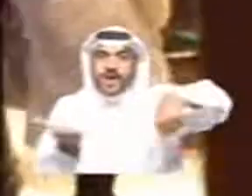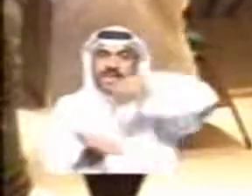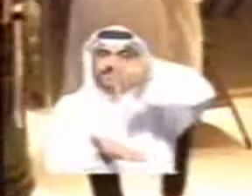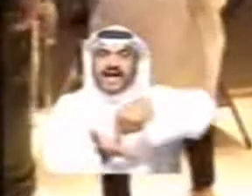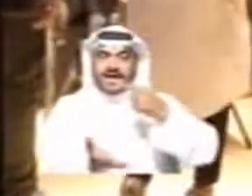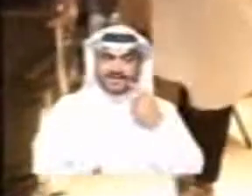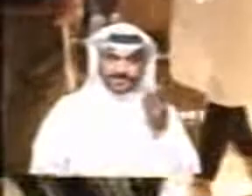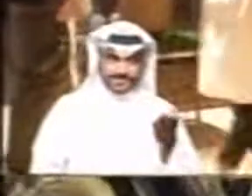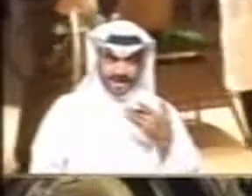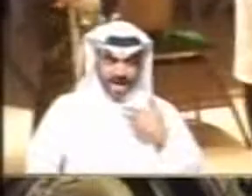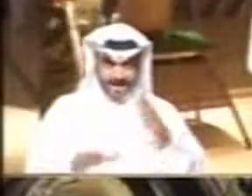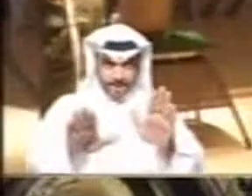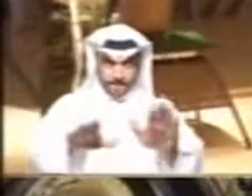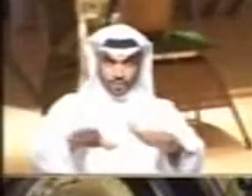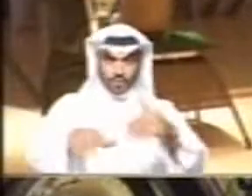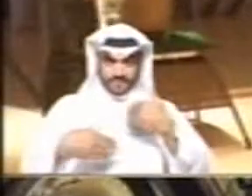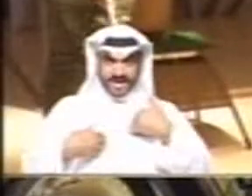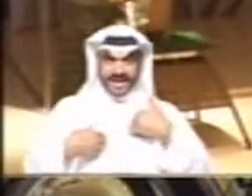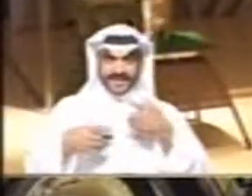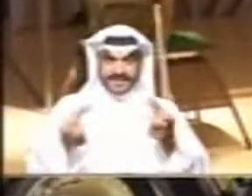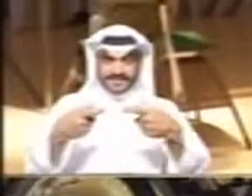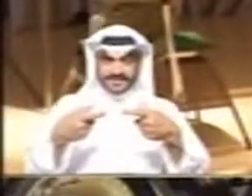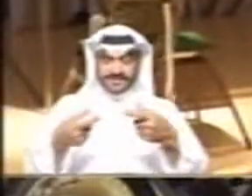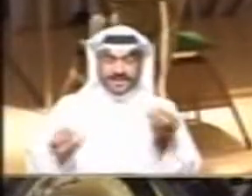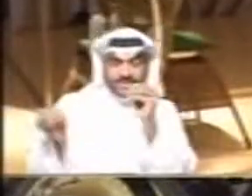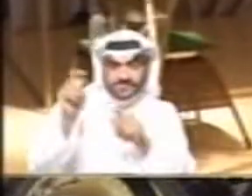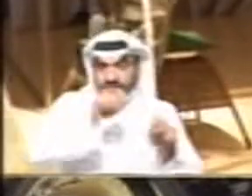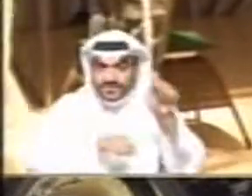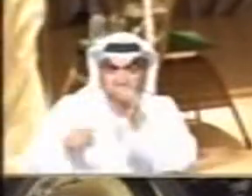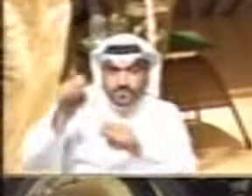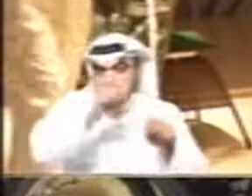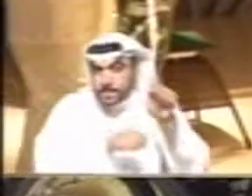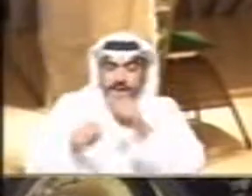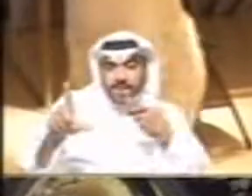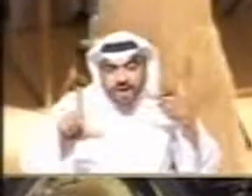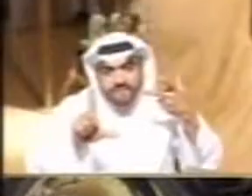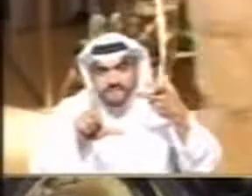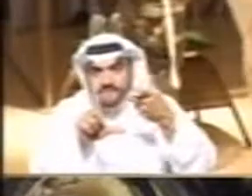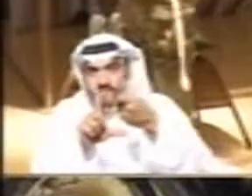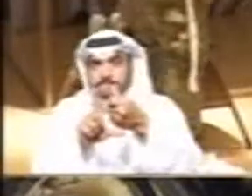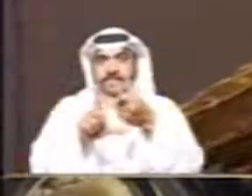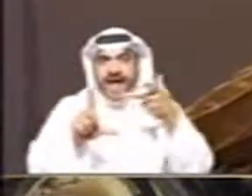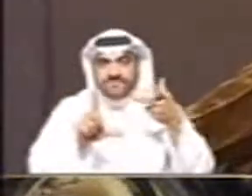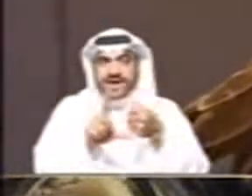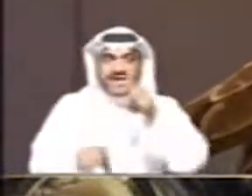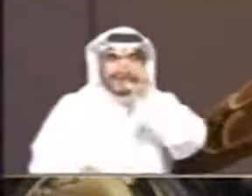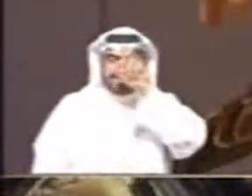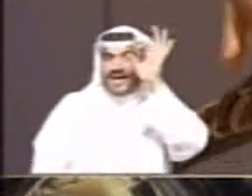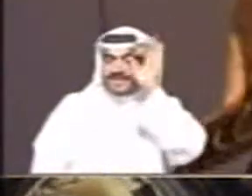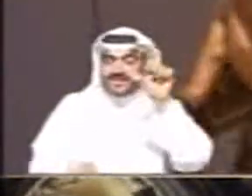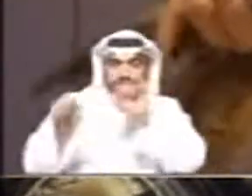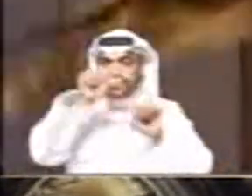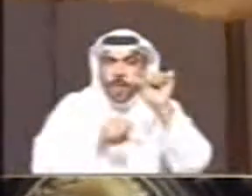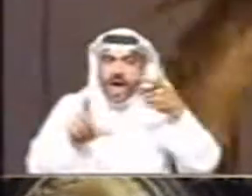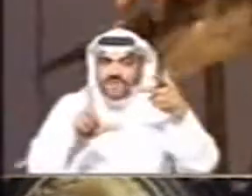عندنا تقنيات علمية احنا نستخدمها للإكثار، مثل عندنا التلقيح الصناعي والحقن المجهري في الأسر. شملت